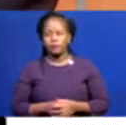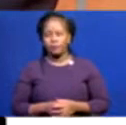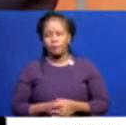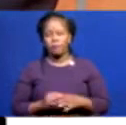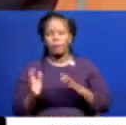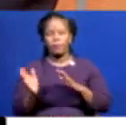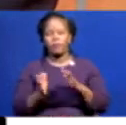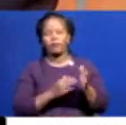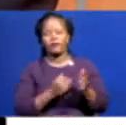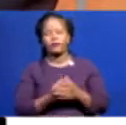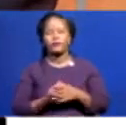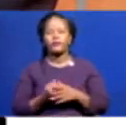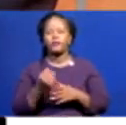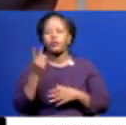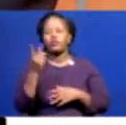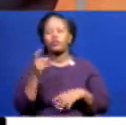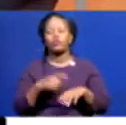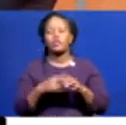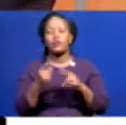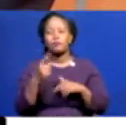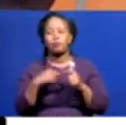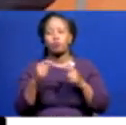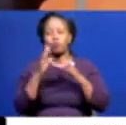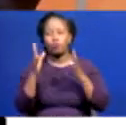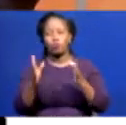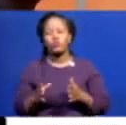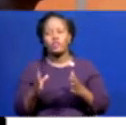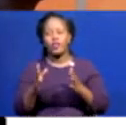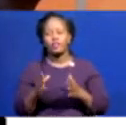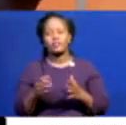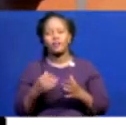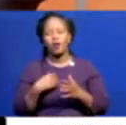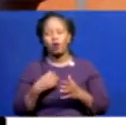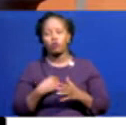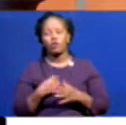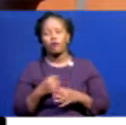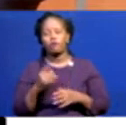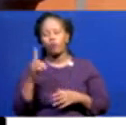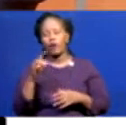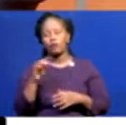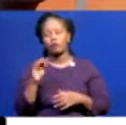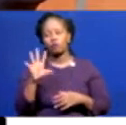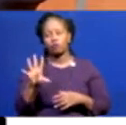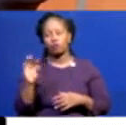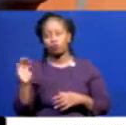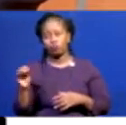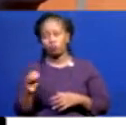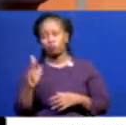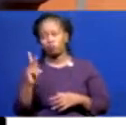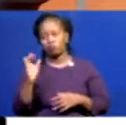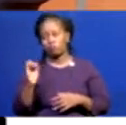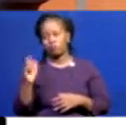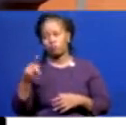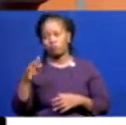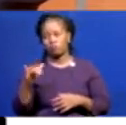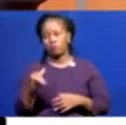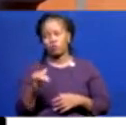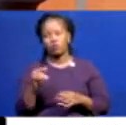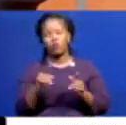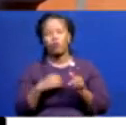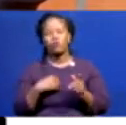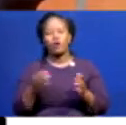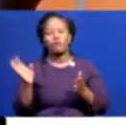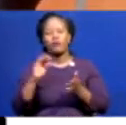Bingwa wa mara mbili Olimpiki ambaye pia ni bingwa wa dunia katika mbio za mita 1500 Faith Kipyegon atapambana tena na Laura Muir